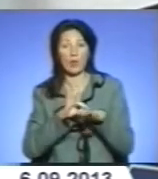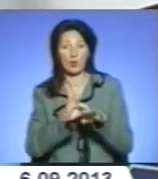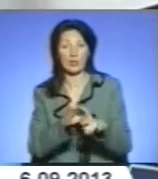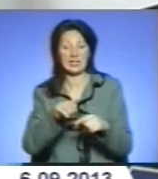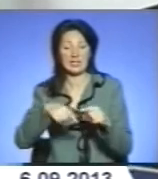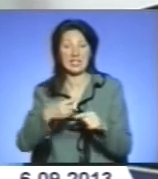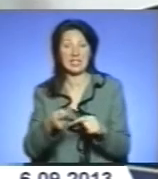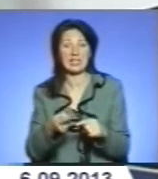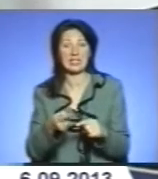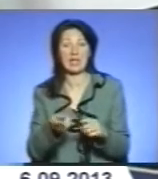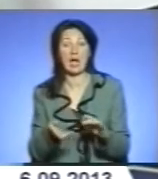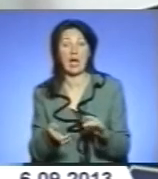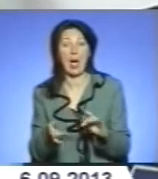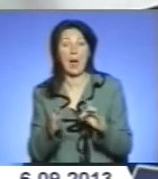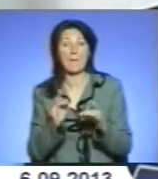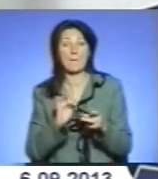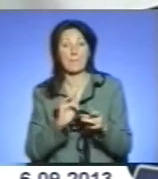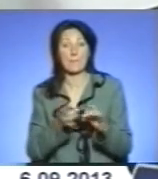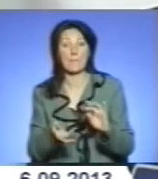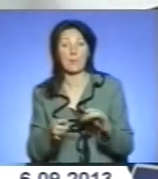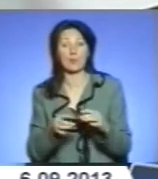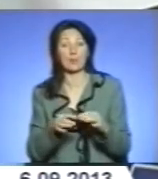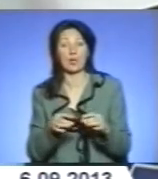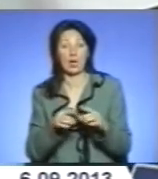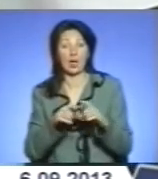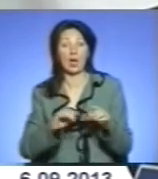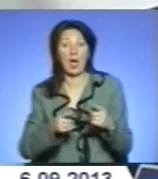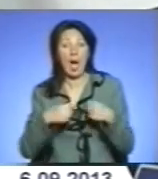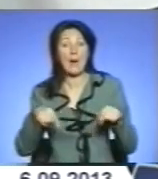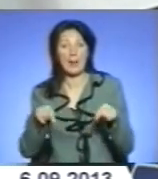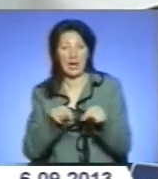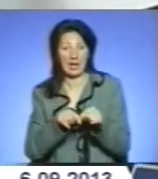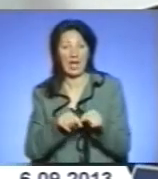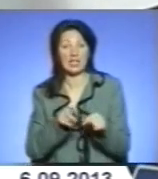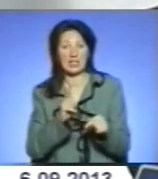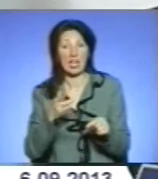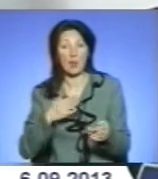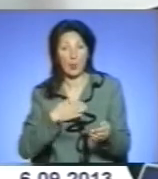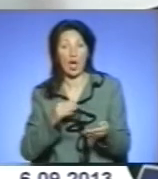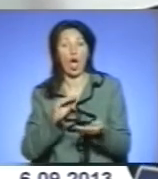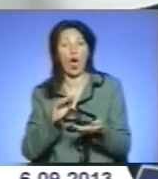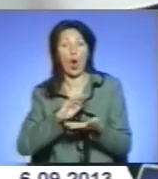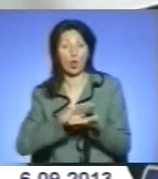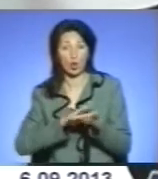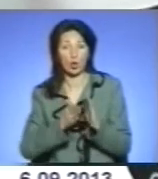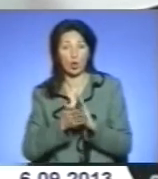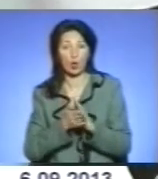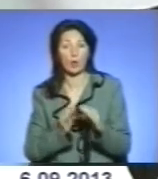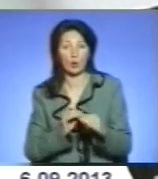через мережу, яка є через ряд мереж, з якими ми укладемо додаткові угоди